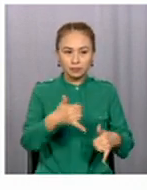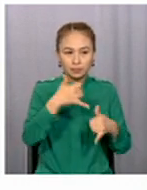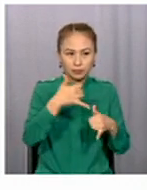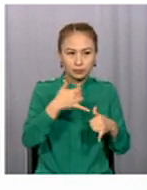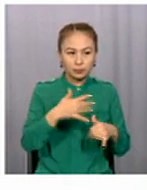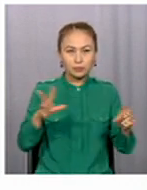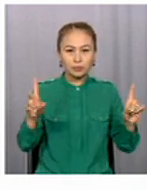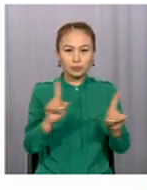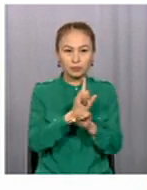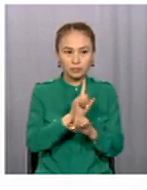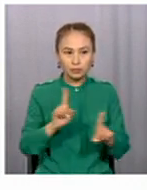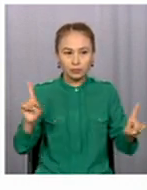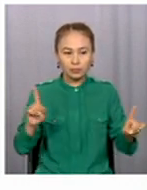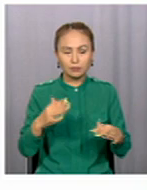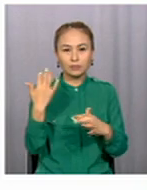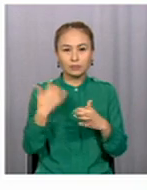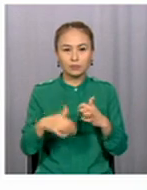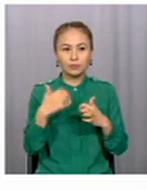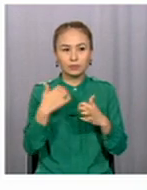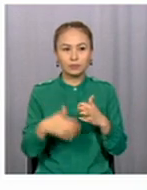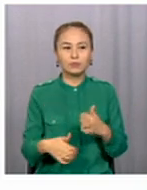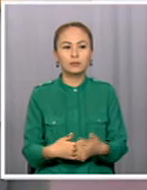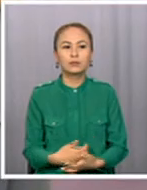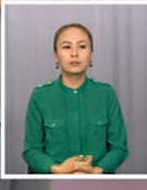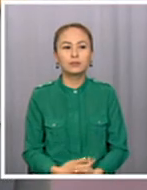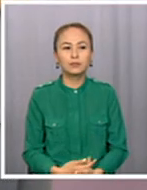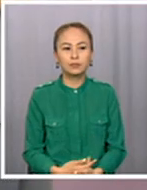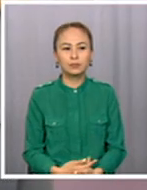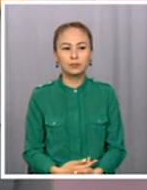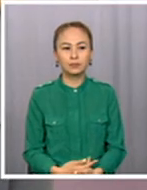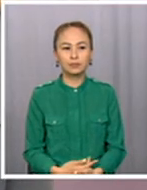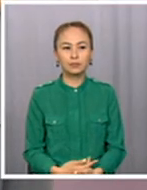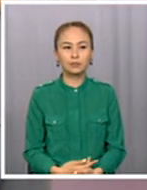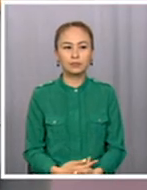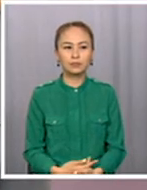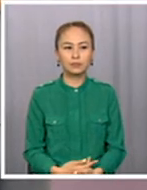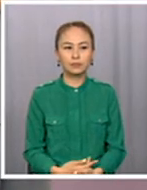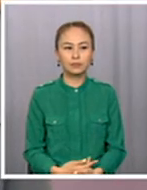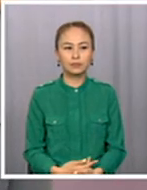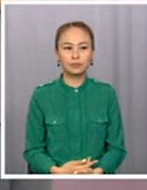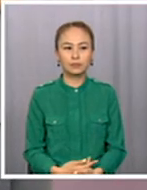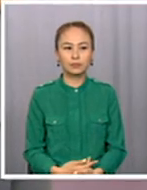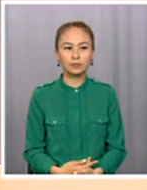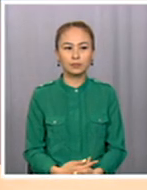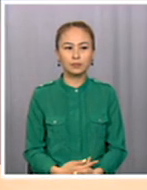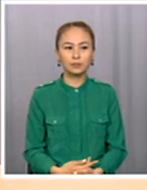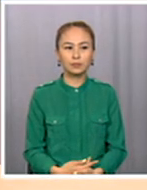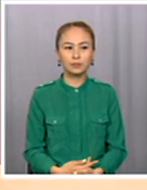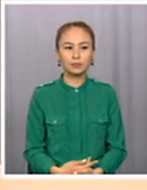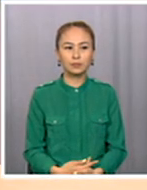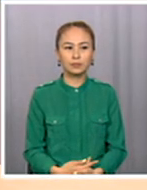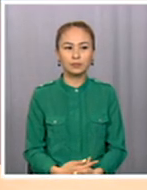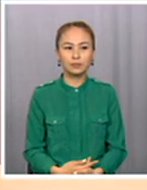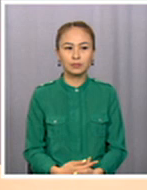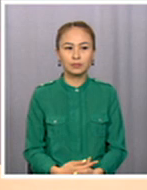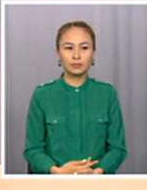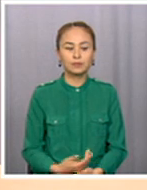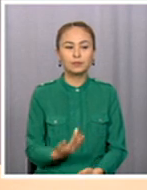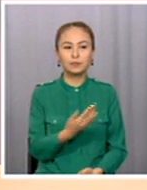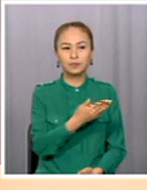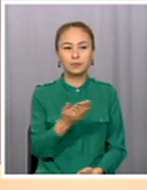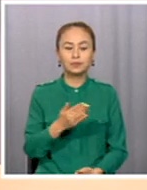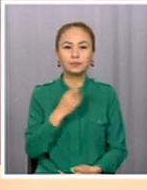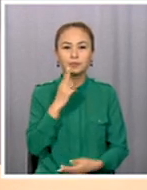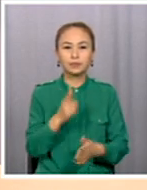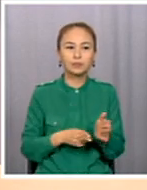ал мұражай тұрғын үйден аласа. Жарайсындар, келесі салыстыруға назар аударыңдар. Балалар, мұнда темір